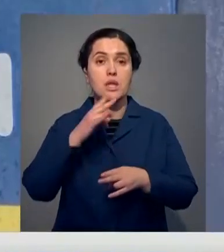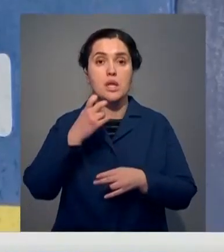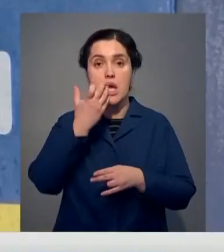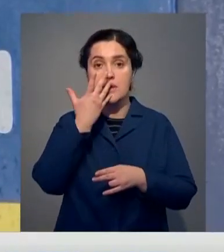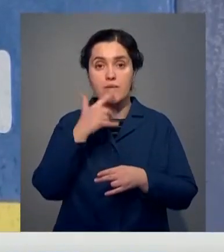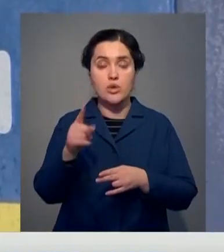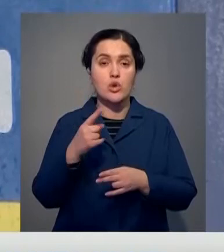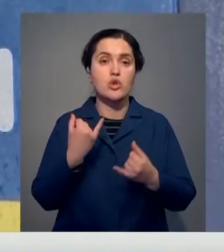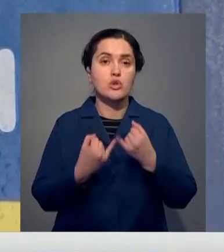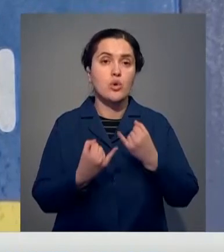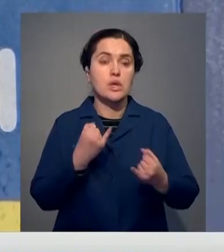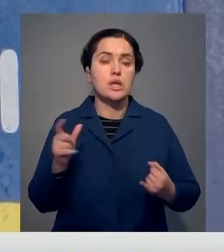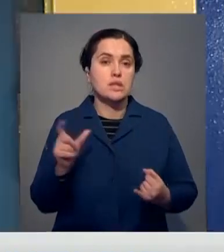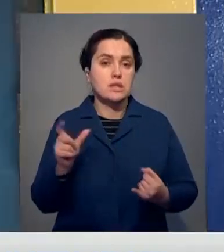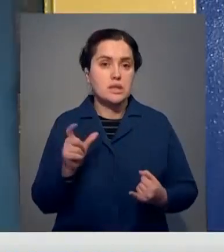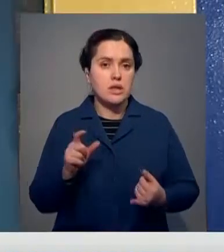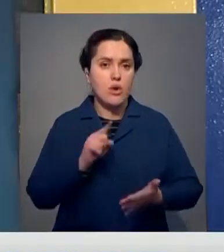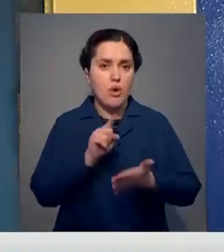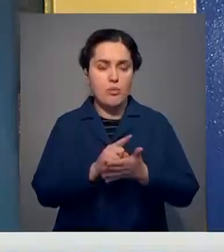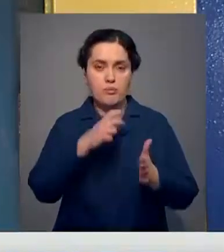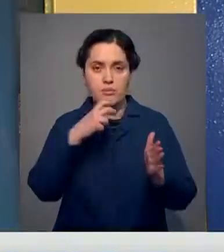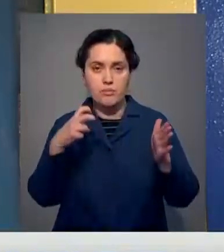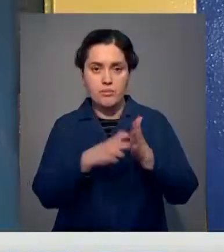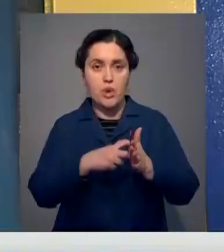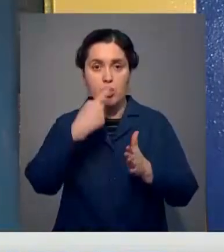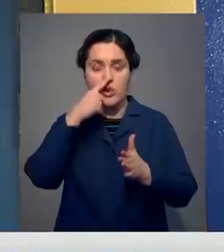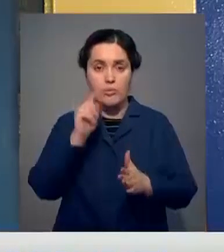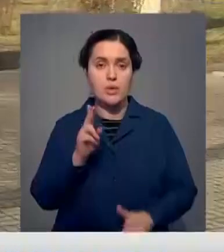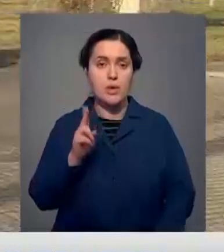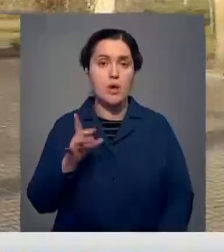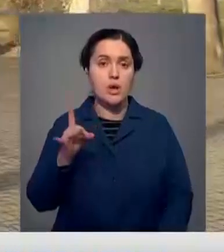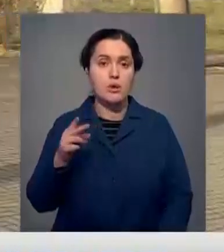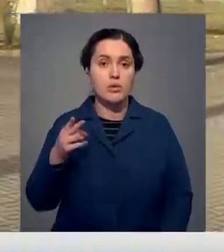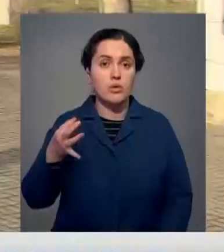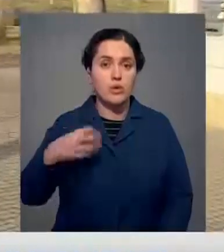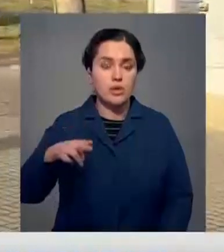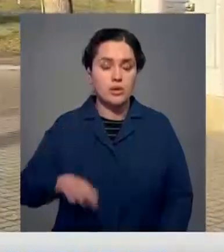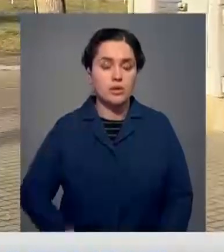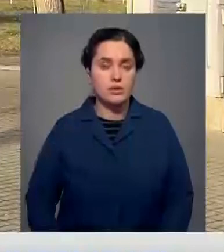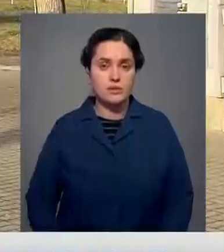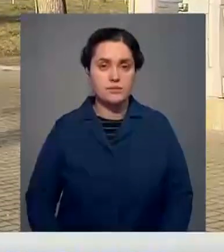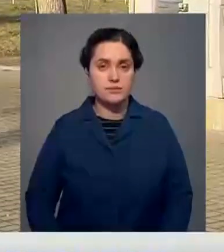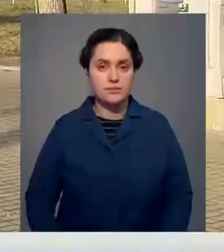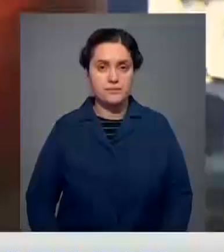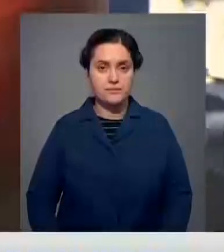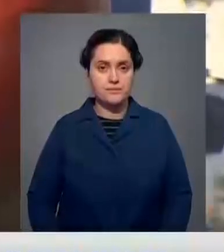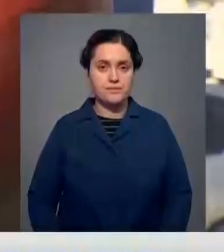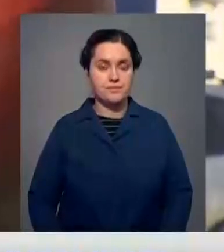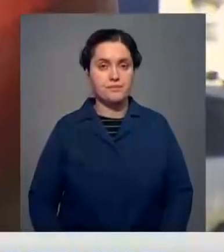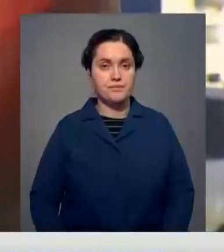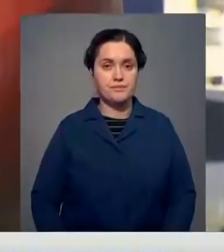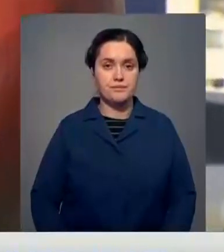Он желто-синий. Обязательное наличие логотипа, номера и QR-кода. Владимир Бовкис, Нурдаулет Джексебаев, Алматы,